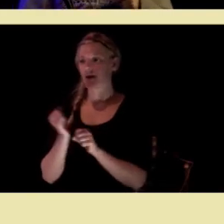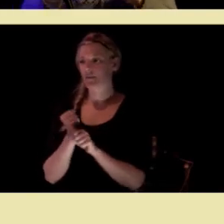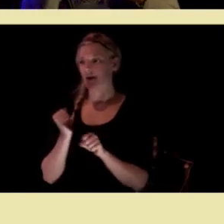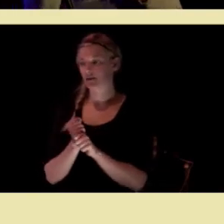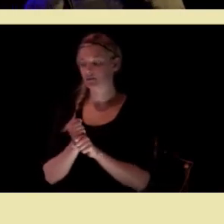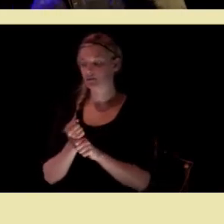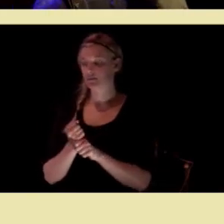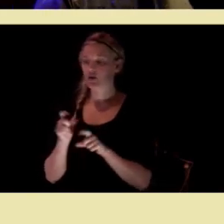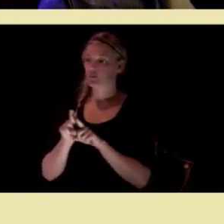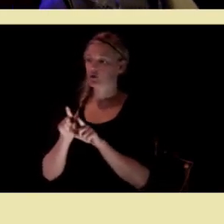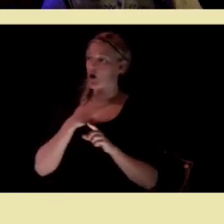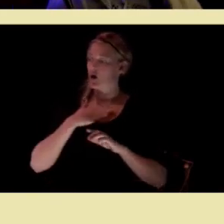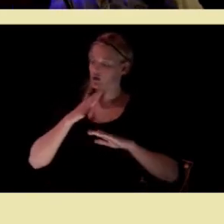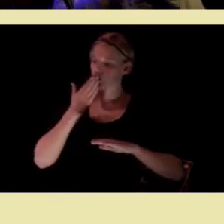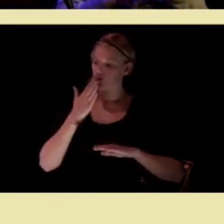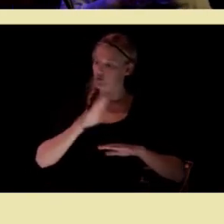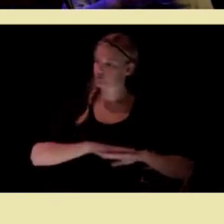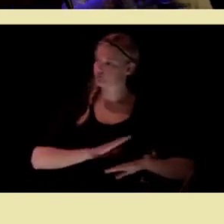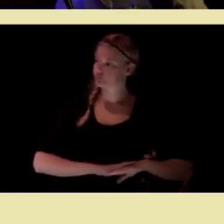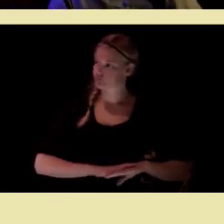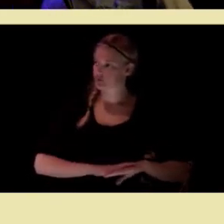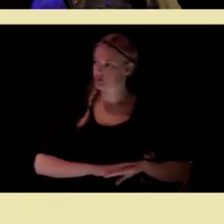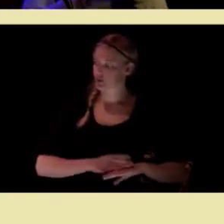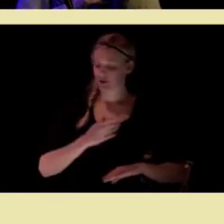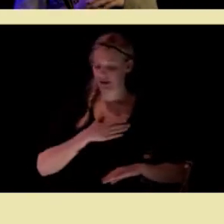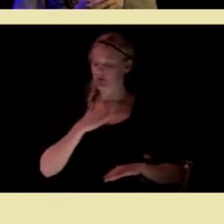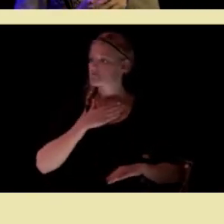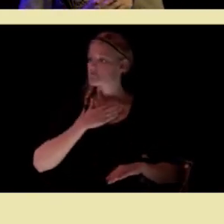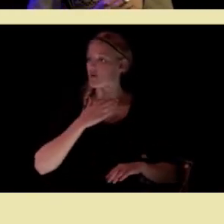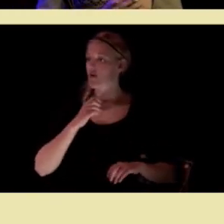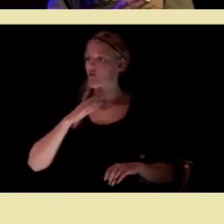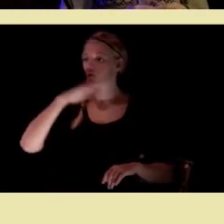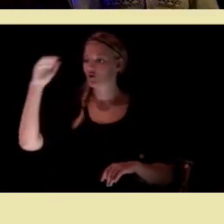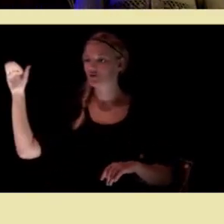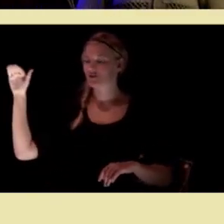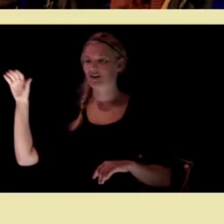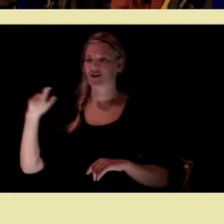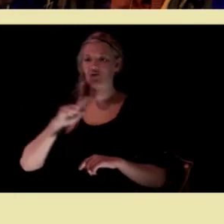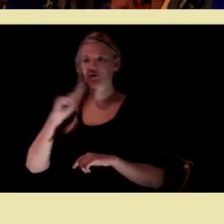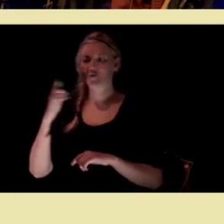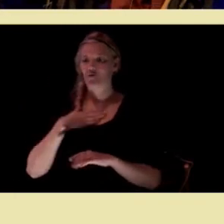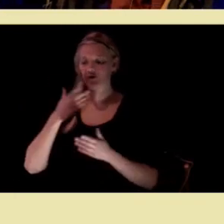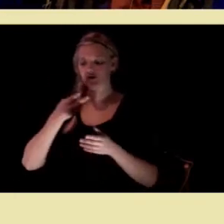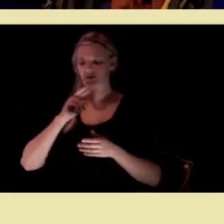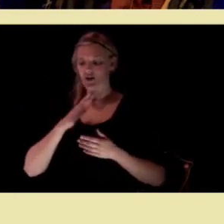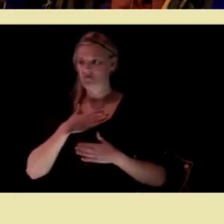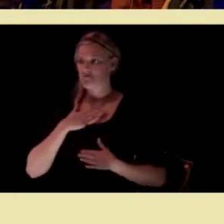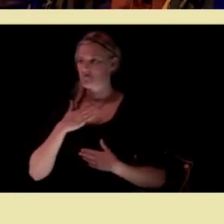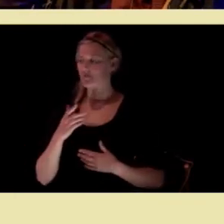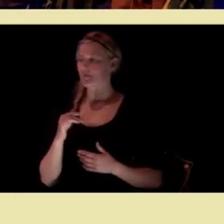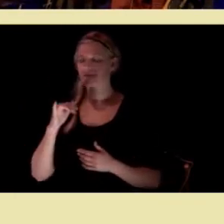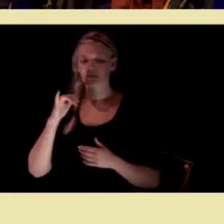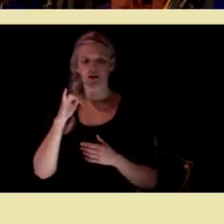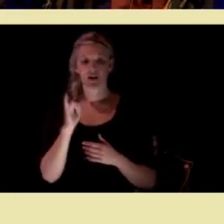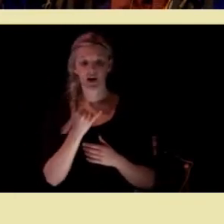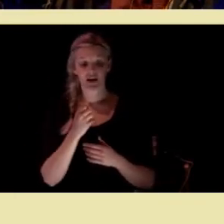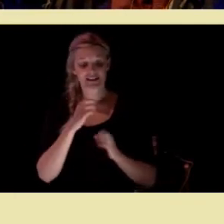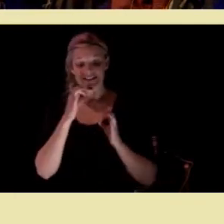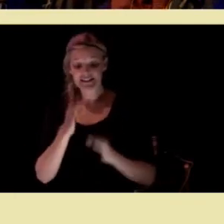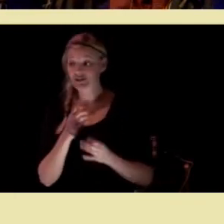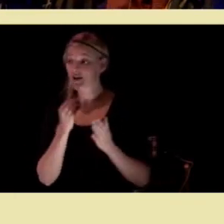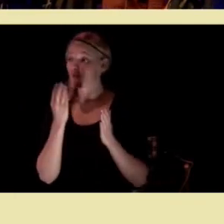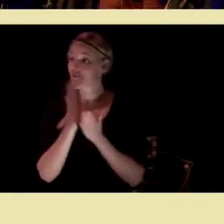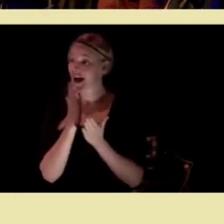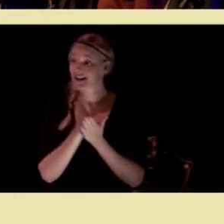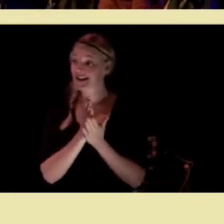godt grunnlag, og som du pleier å si, de jo glad I voksne noen ganger når de får svarene litt klar. Ja, ting som litt ferdige, som de kan ta litt derifra og putte inn der,